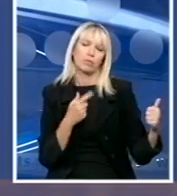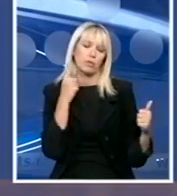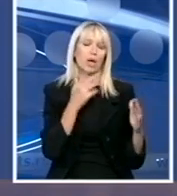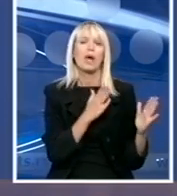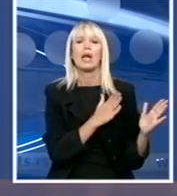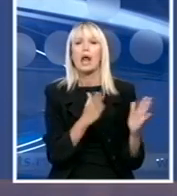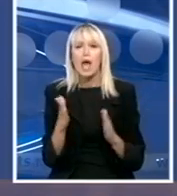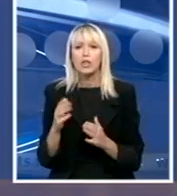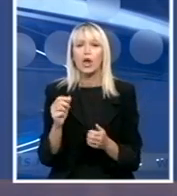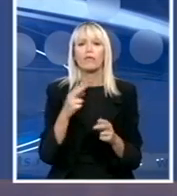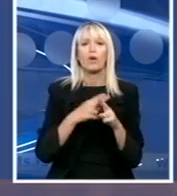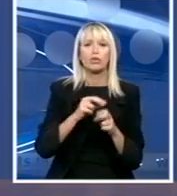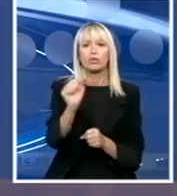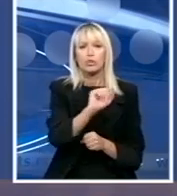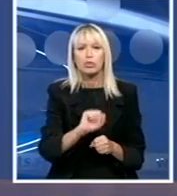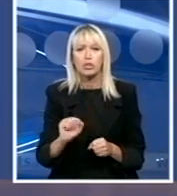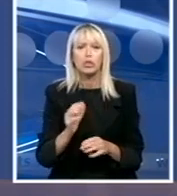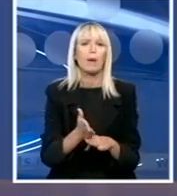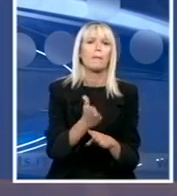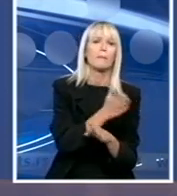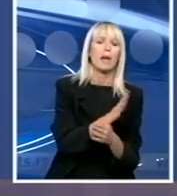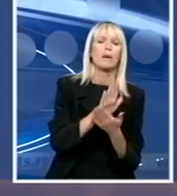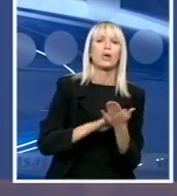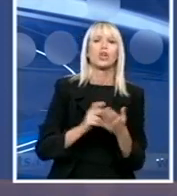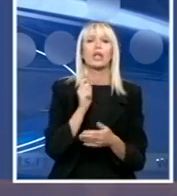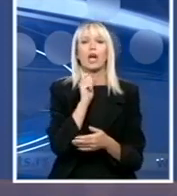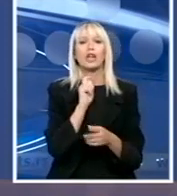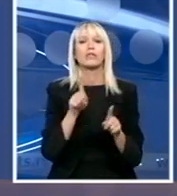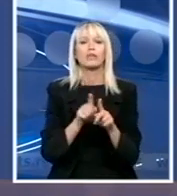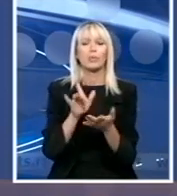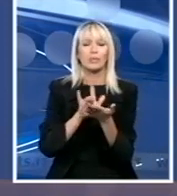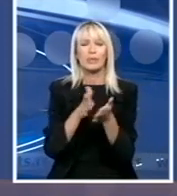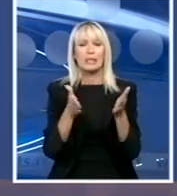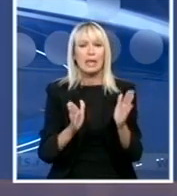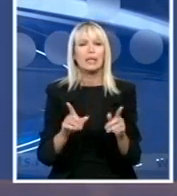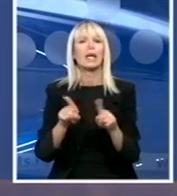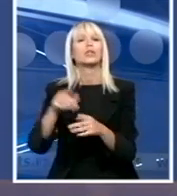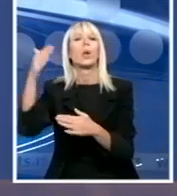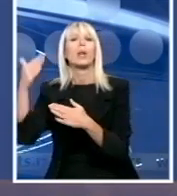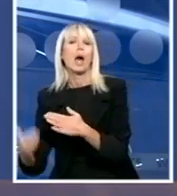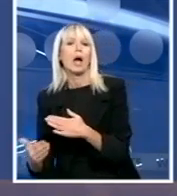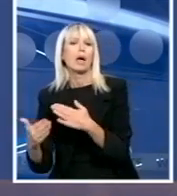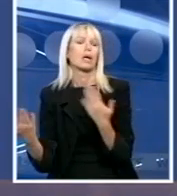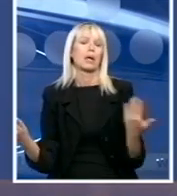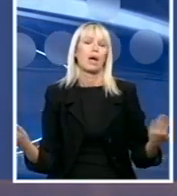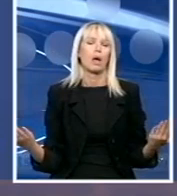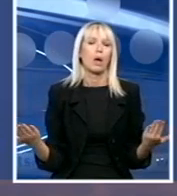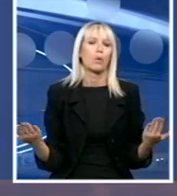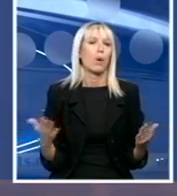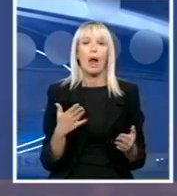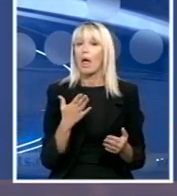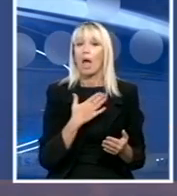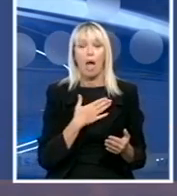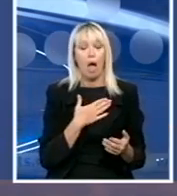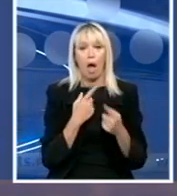redovno čistiti kako pred početka časova, tako i između smena, tako i na kraju radnog dana u školi. Ali opet